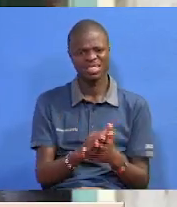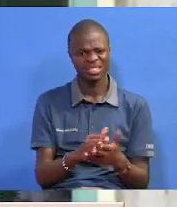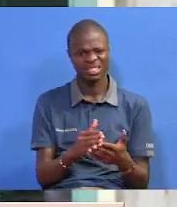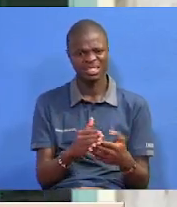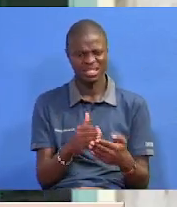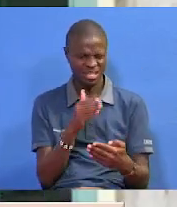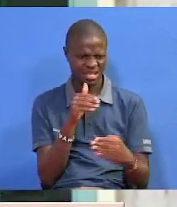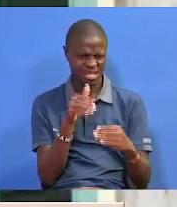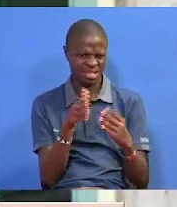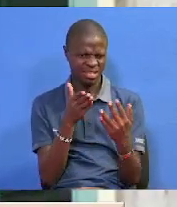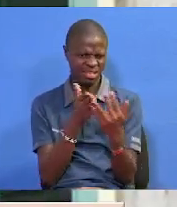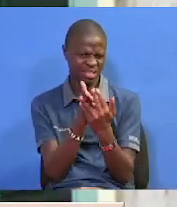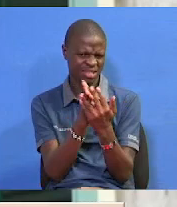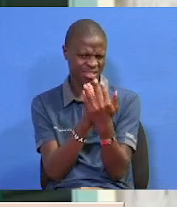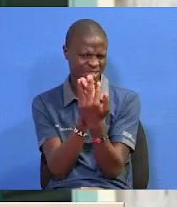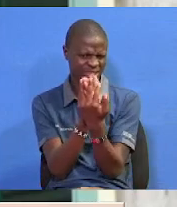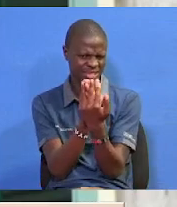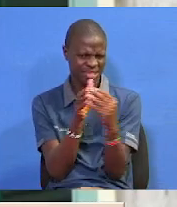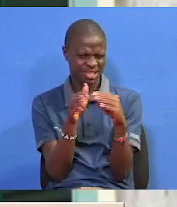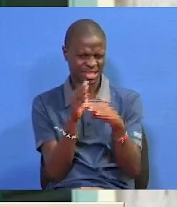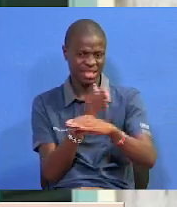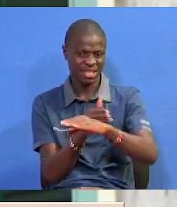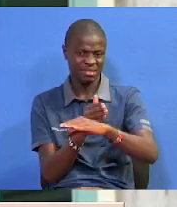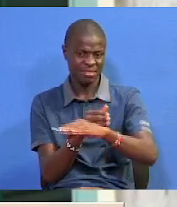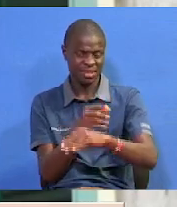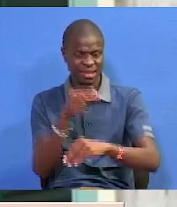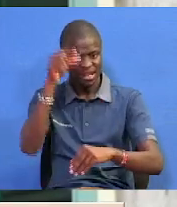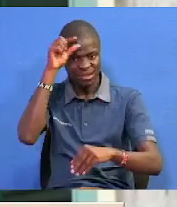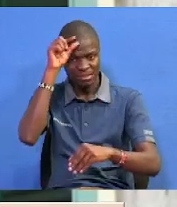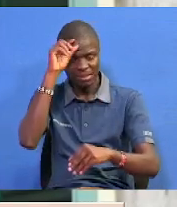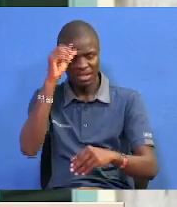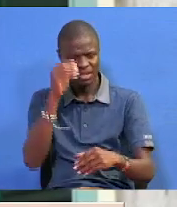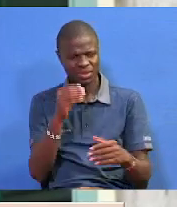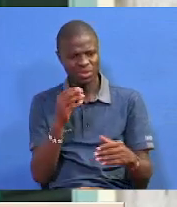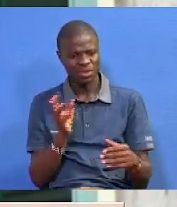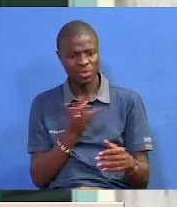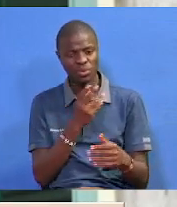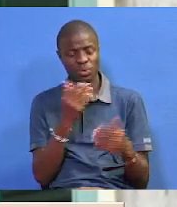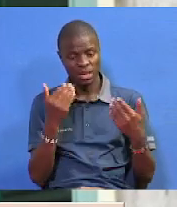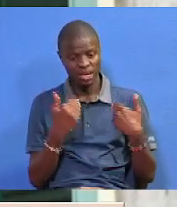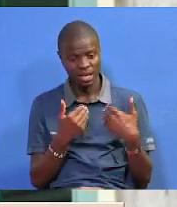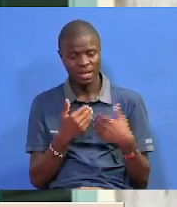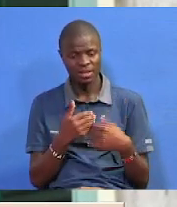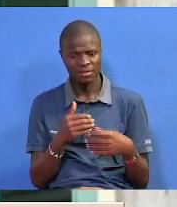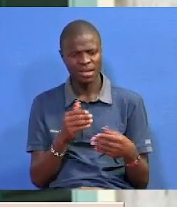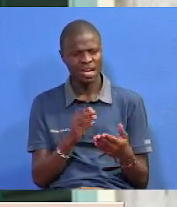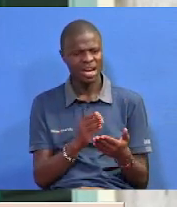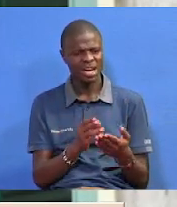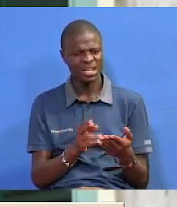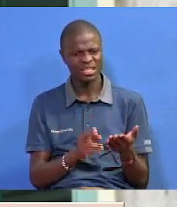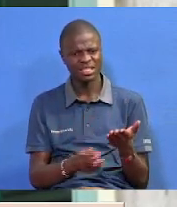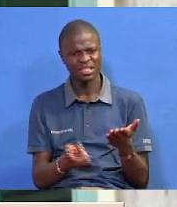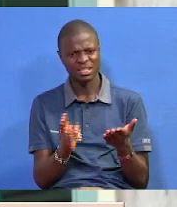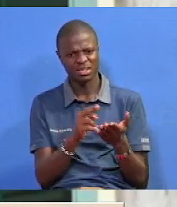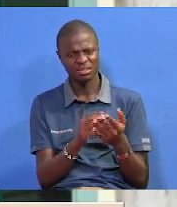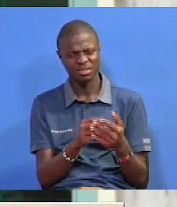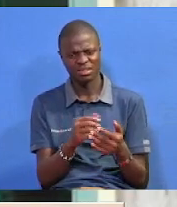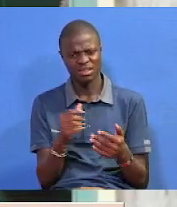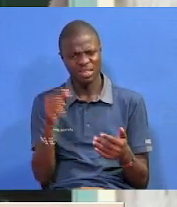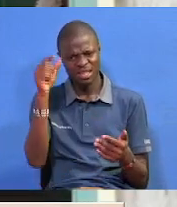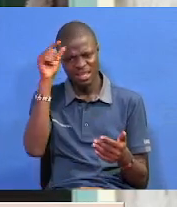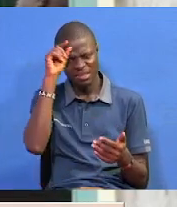think ukiangalia ile munda bo serikali tuko nayo ya mheshimiwa Ruto imetumia ni muda mchache